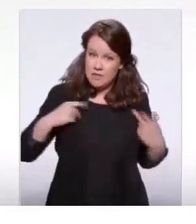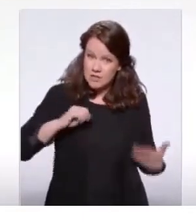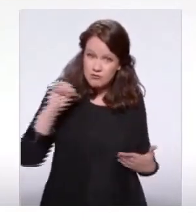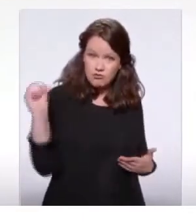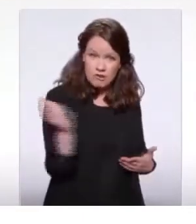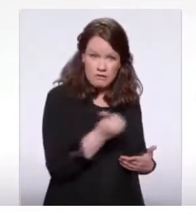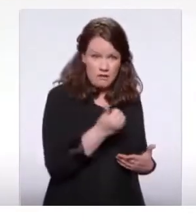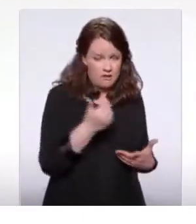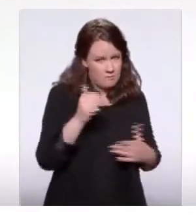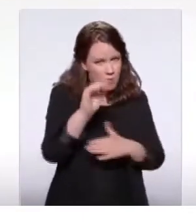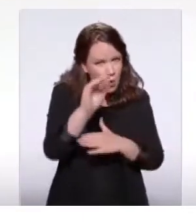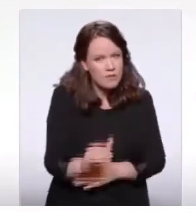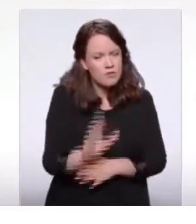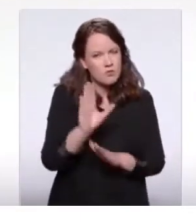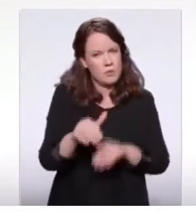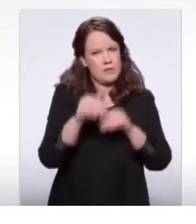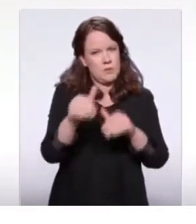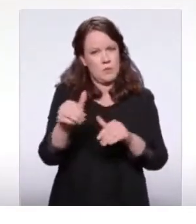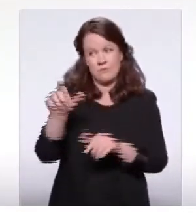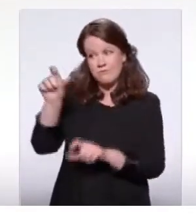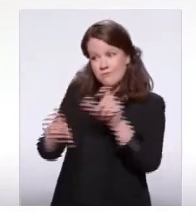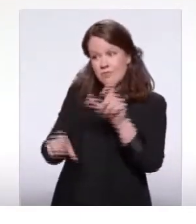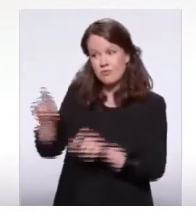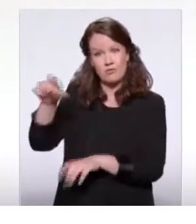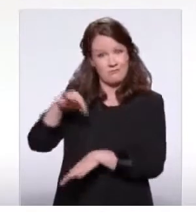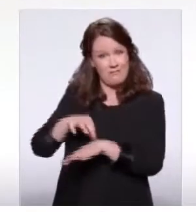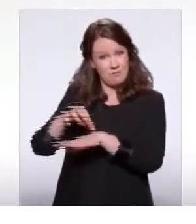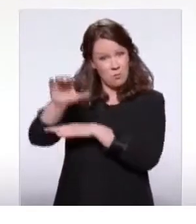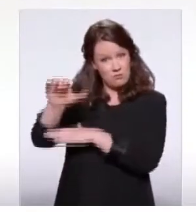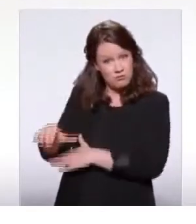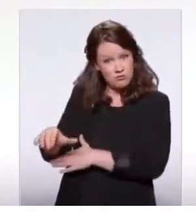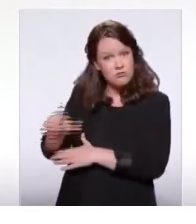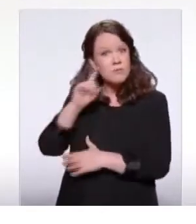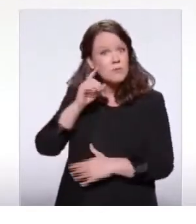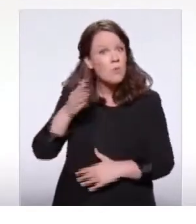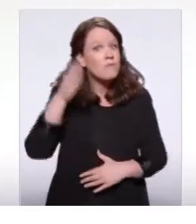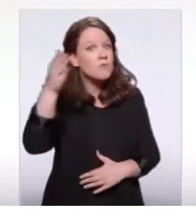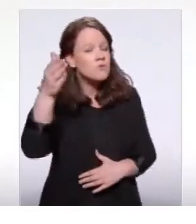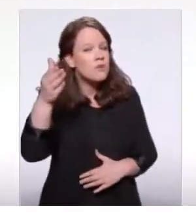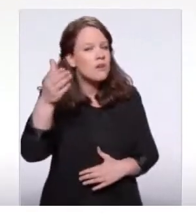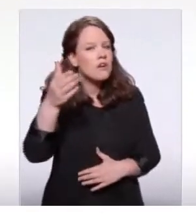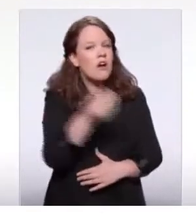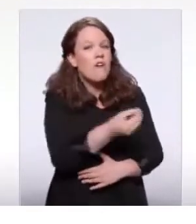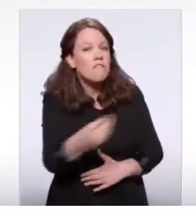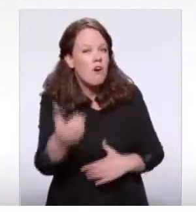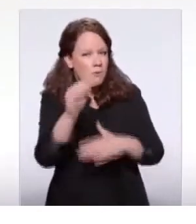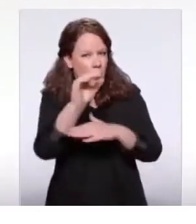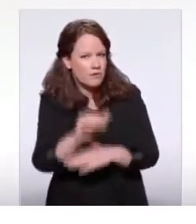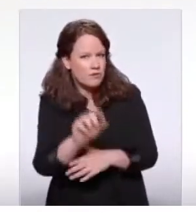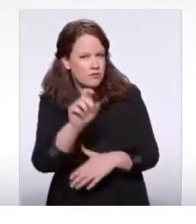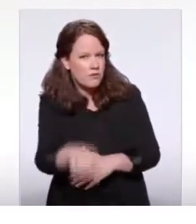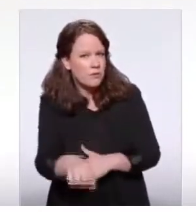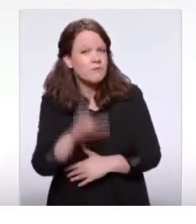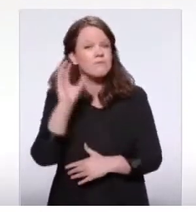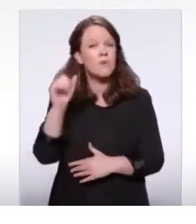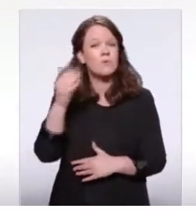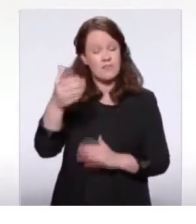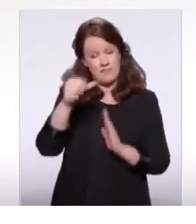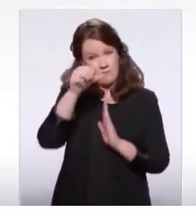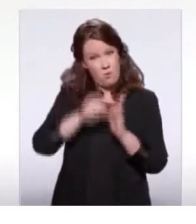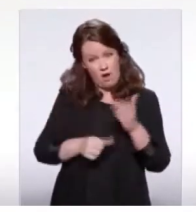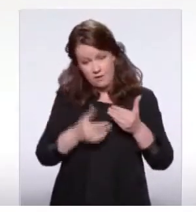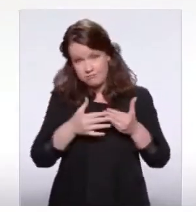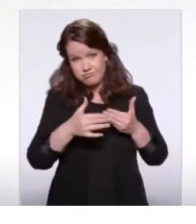les malades, et pour protéger la vie au futur, c'est-à-dire nos enfants, nous devons, pour les mois à venir,